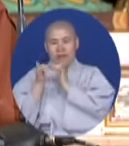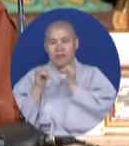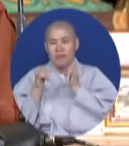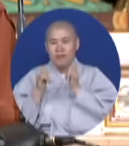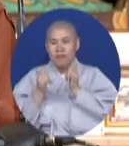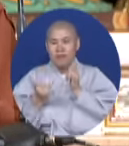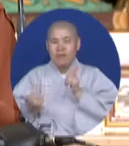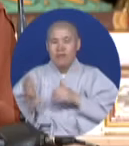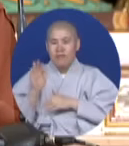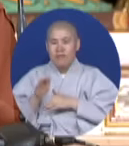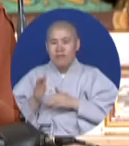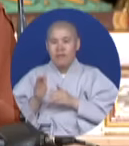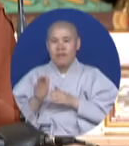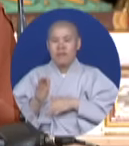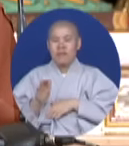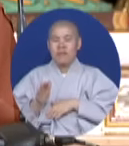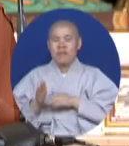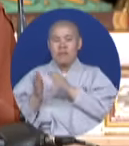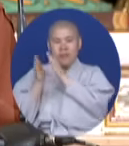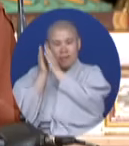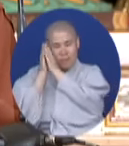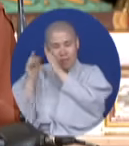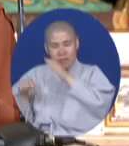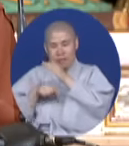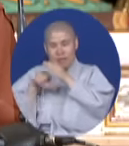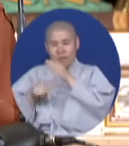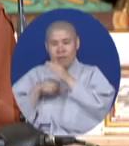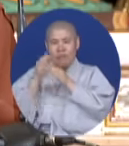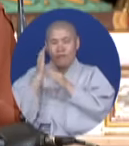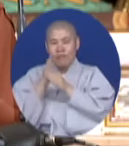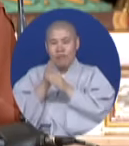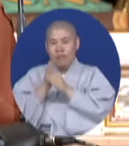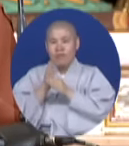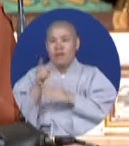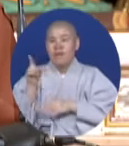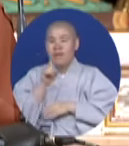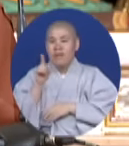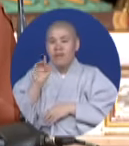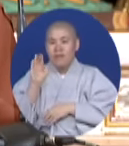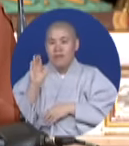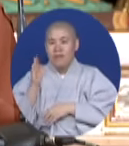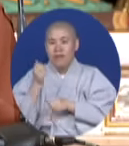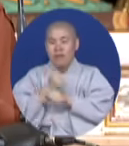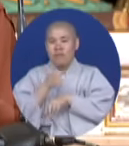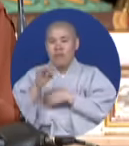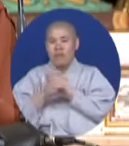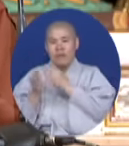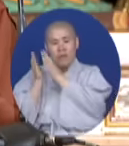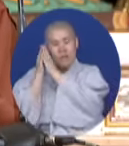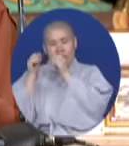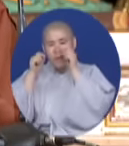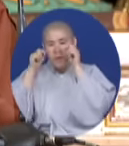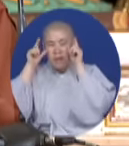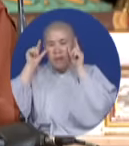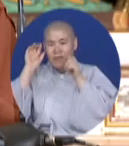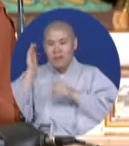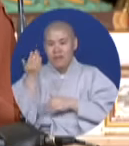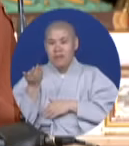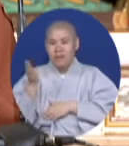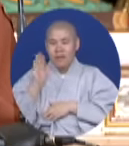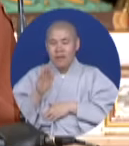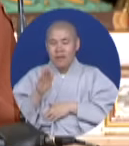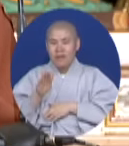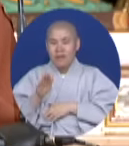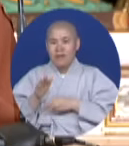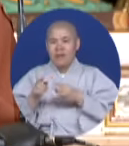그런데 잠들어 있다가 어떻게 되냐. 잠에서 깨야 될 거 아니에요. 이게 깬 사람이란 말이에요.